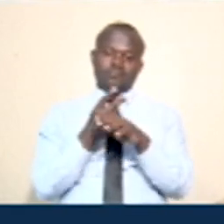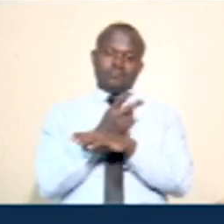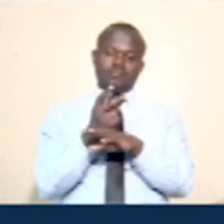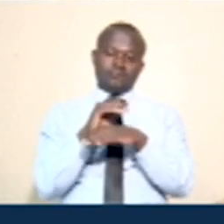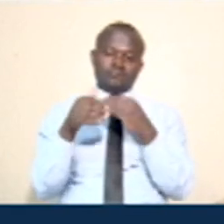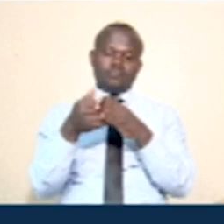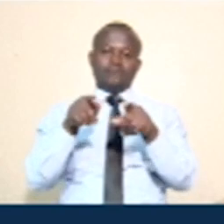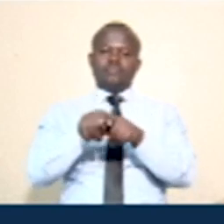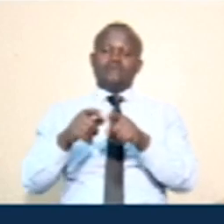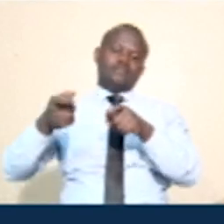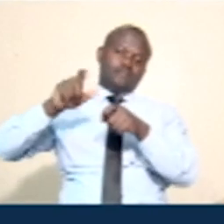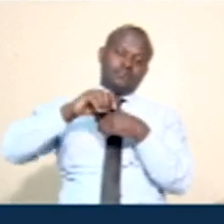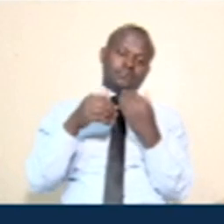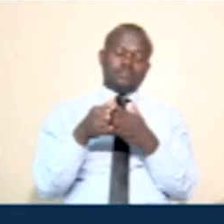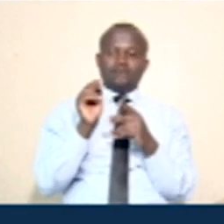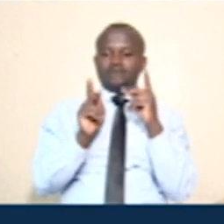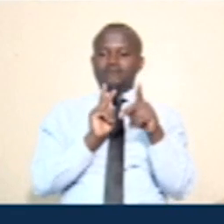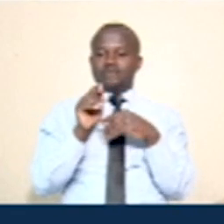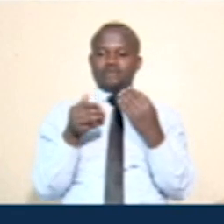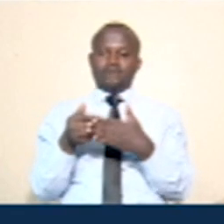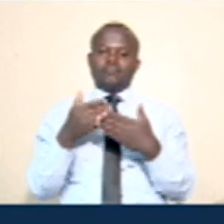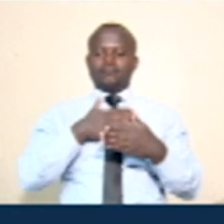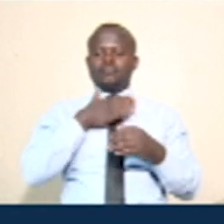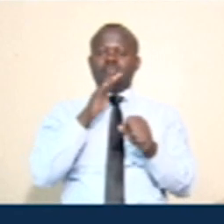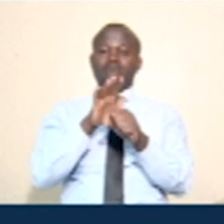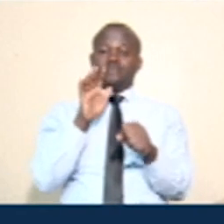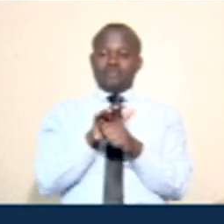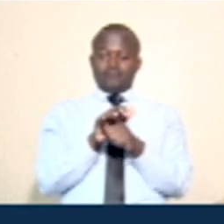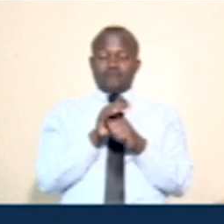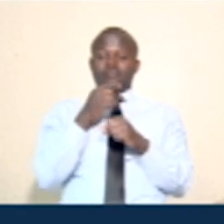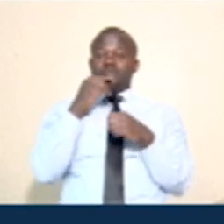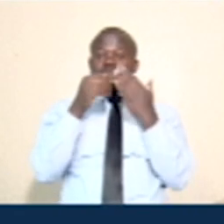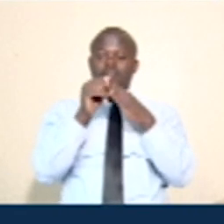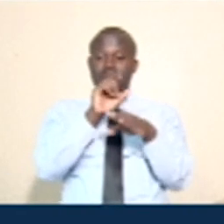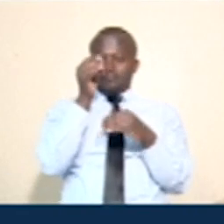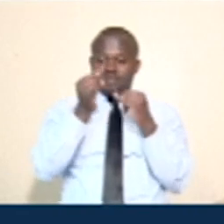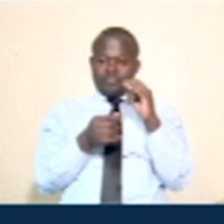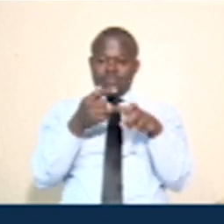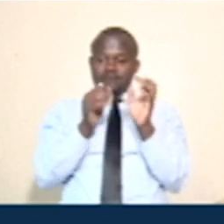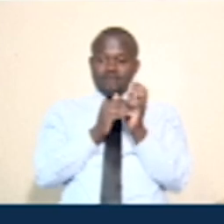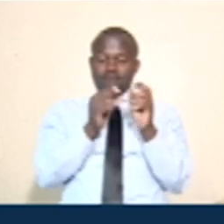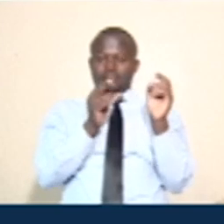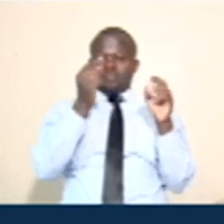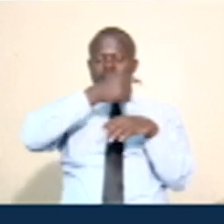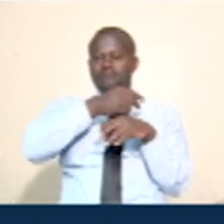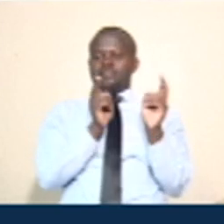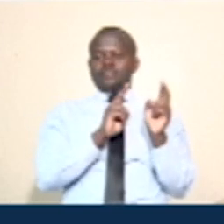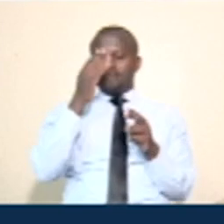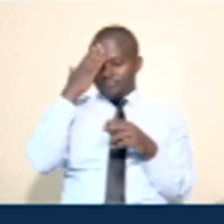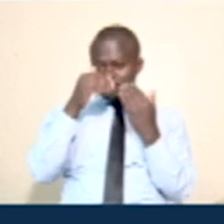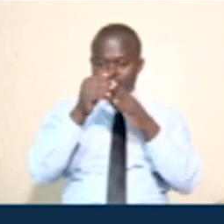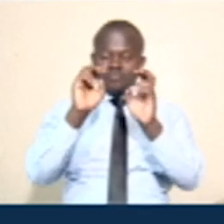nayo yiyongera abantu bakishima cyane cyane ubwo ndavuga muri weekend ariko ku minsi isanzwe murabizi